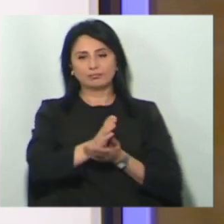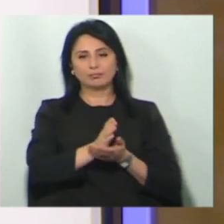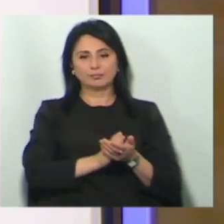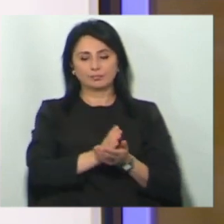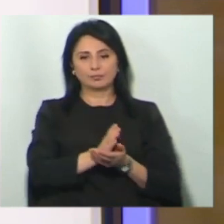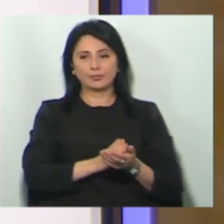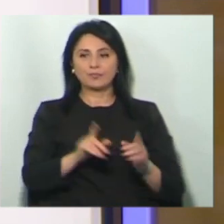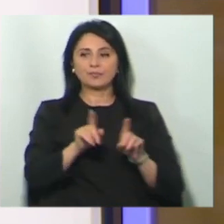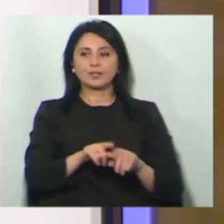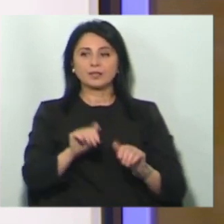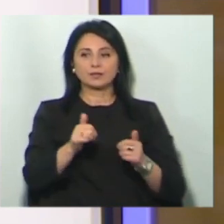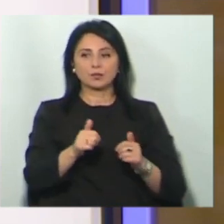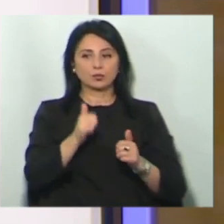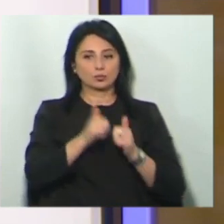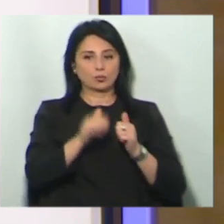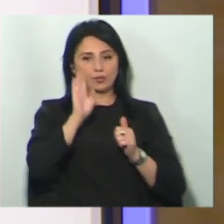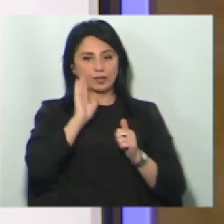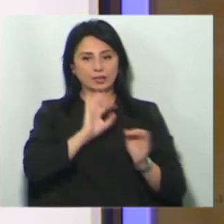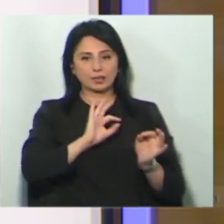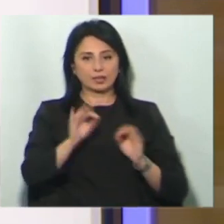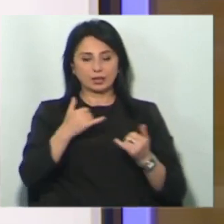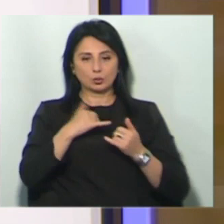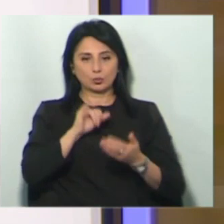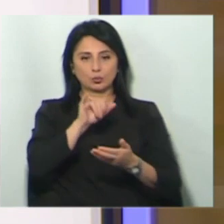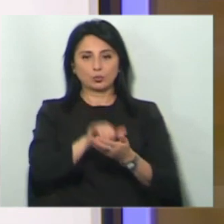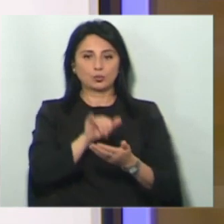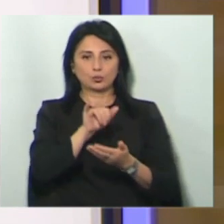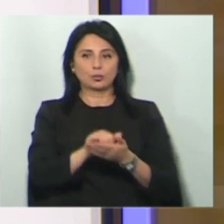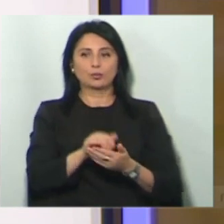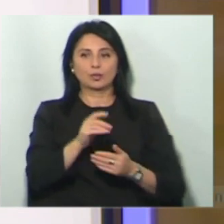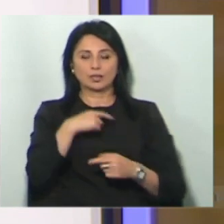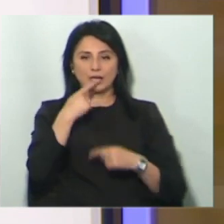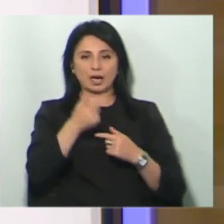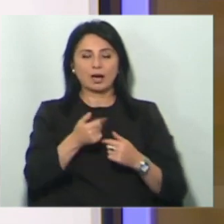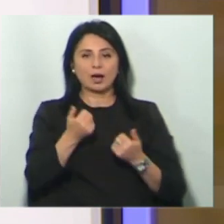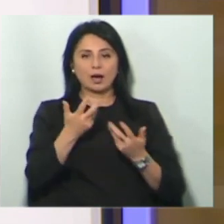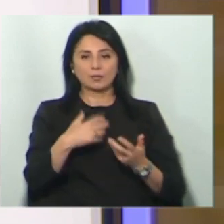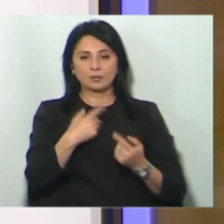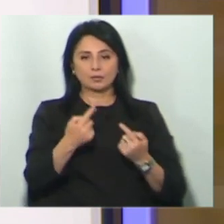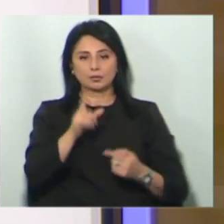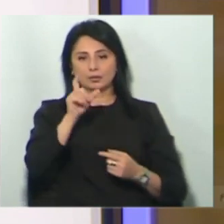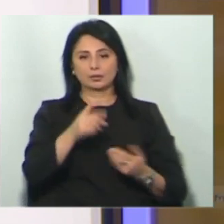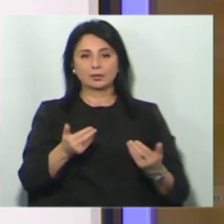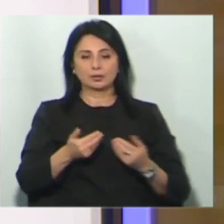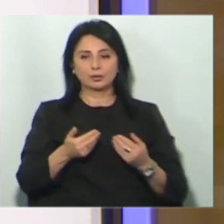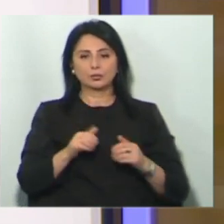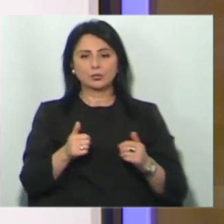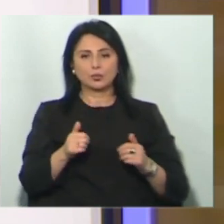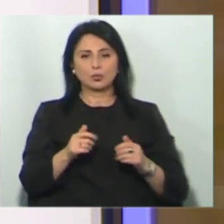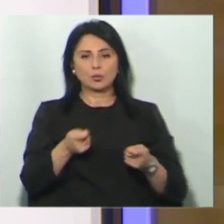მანძილზე და ისევე როგორც ყოველდილი თქვენთან სტუმრად მოსვლისას ჩვენ ვსაუბრობთ რამდენად მნიშვნელოვანია ადამიანის სიცოცხლე,